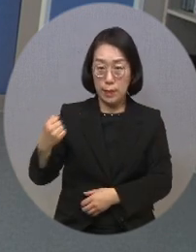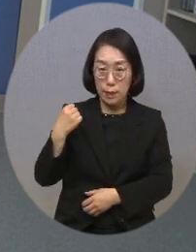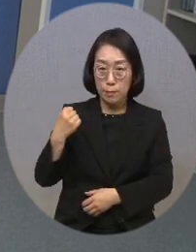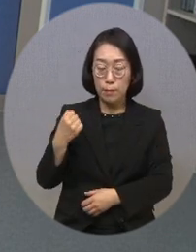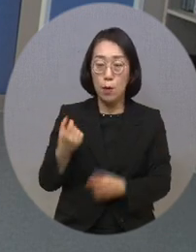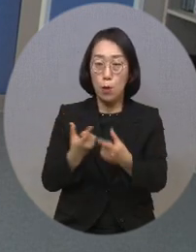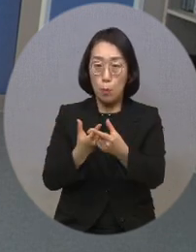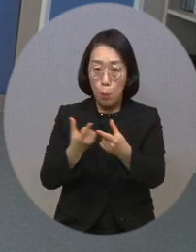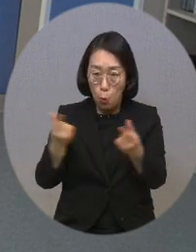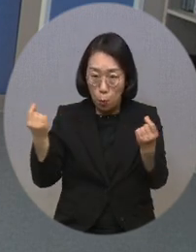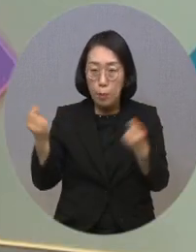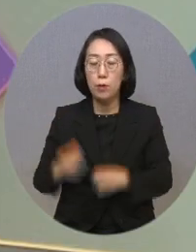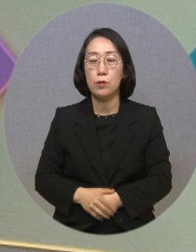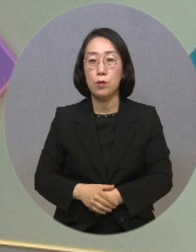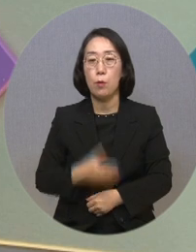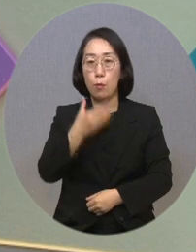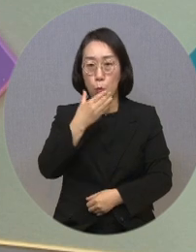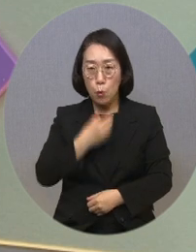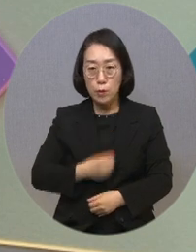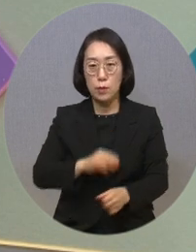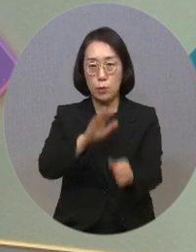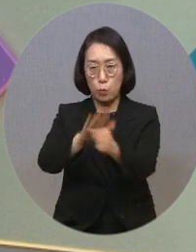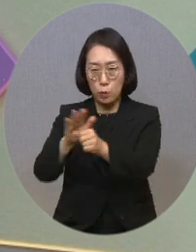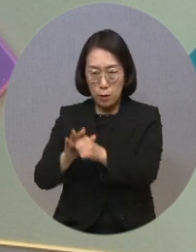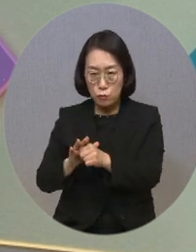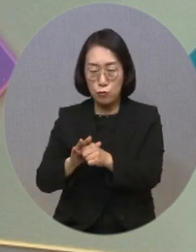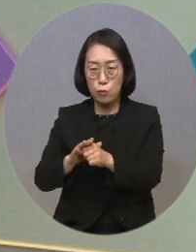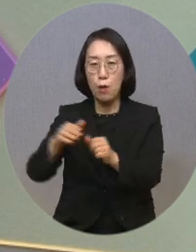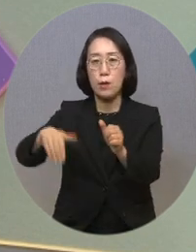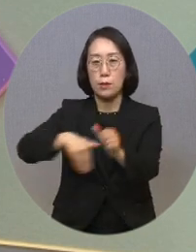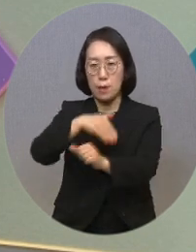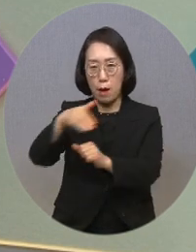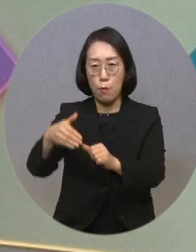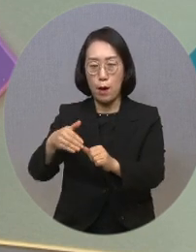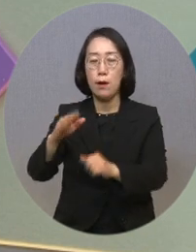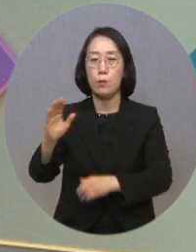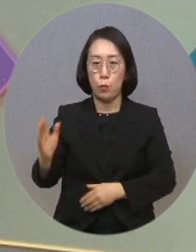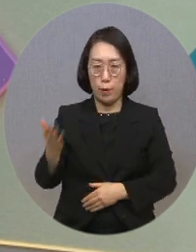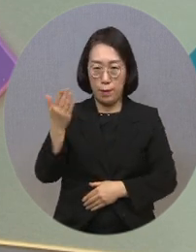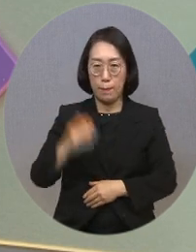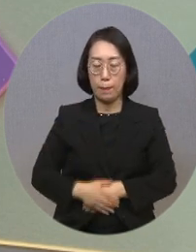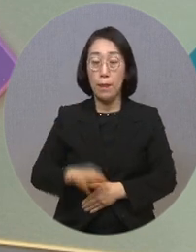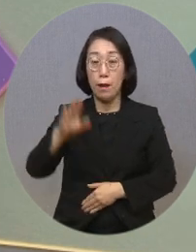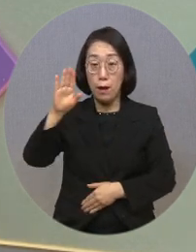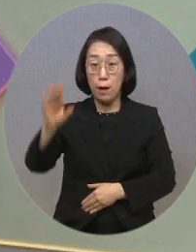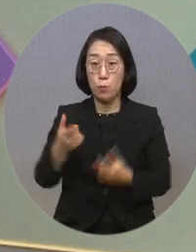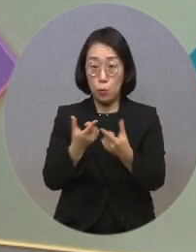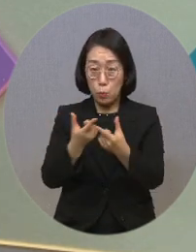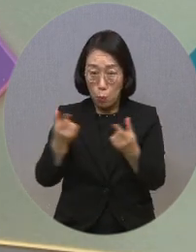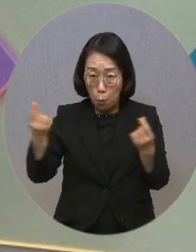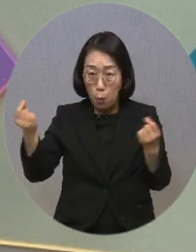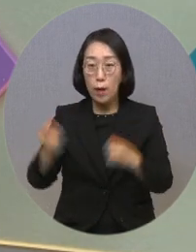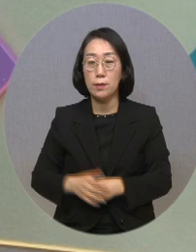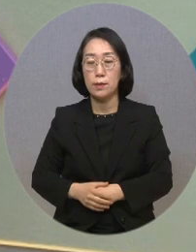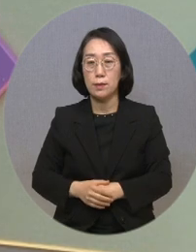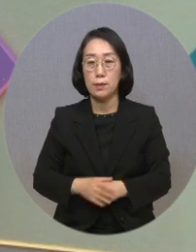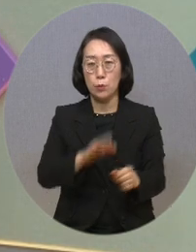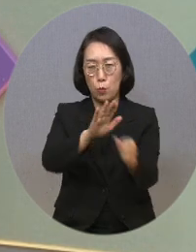보편적 복지를 시행할 수 있는 여건은 마련이 되었다 봅니다. 그래서 앞으로 보편적 복지를 좀 이렇게